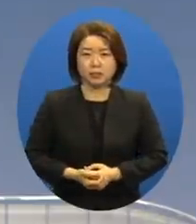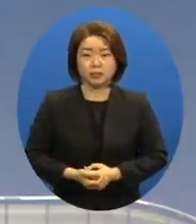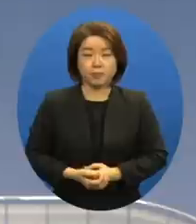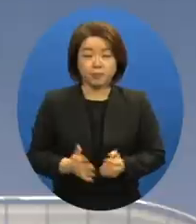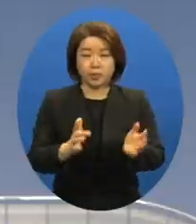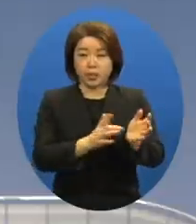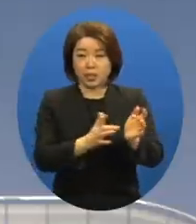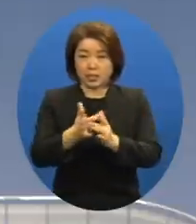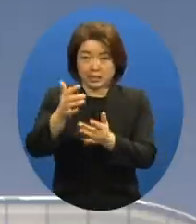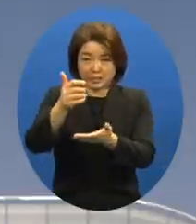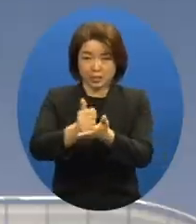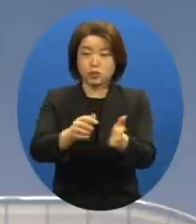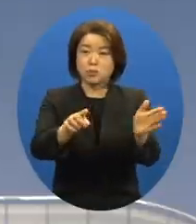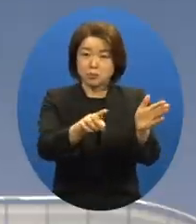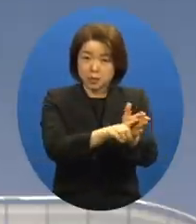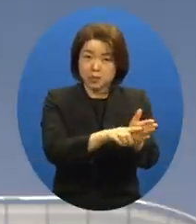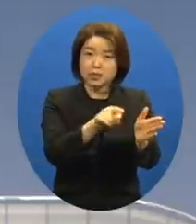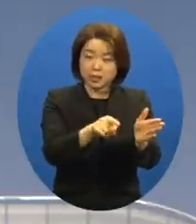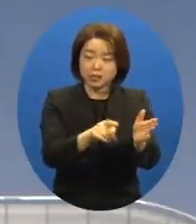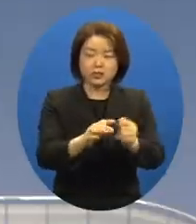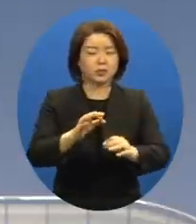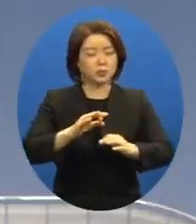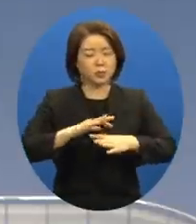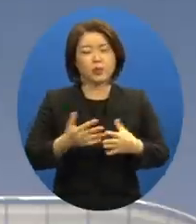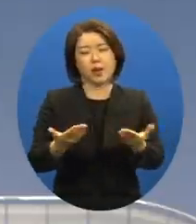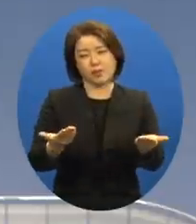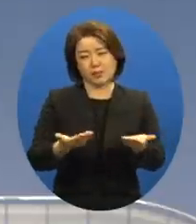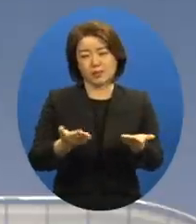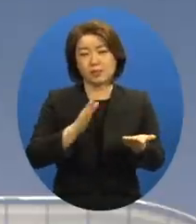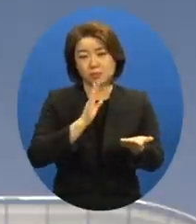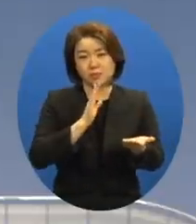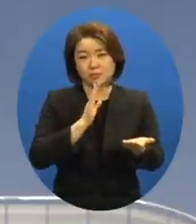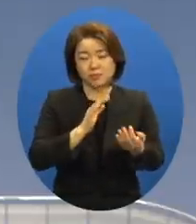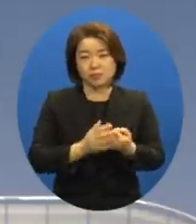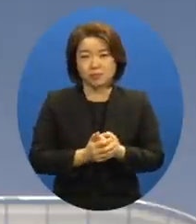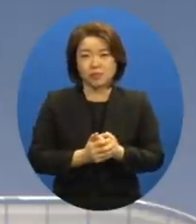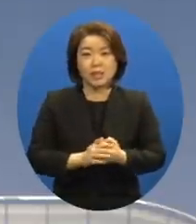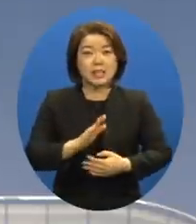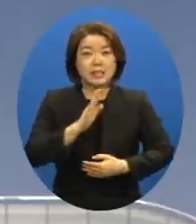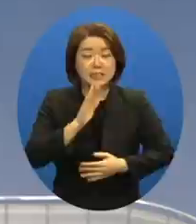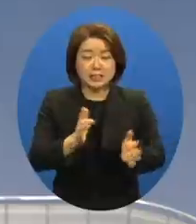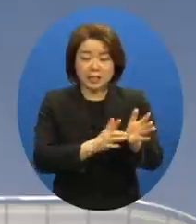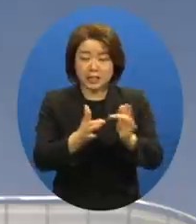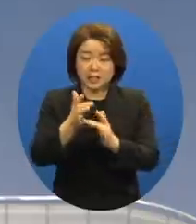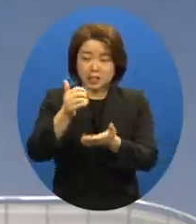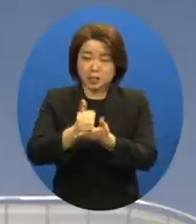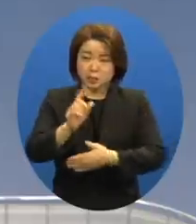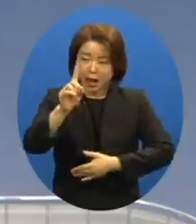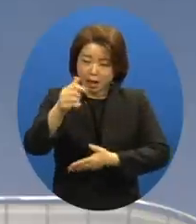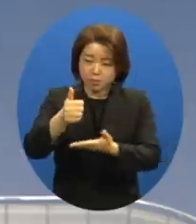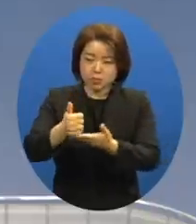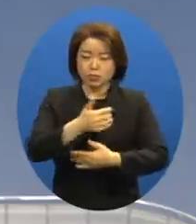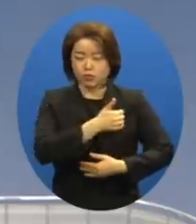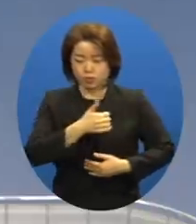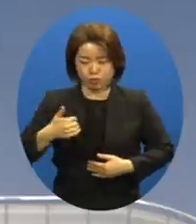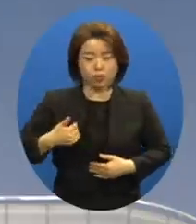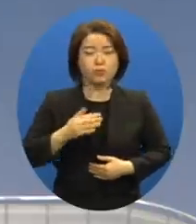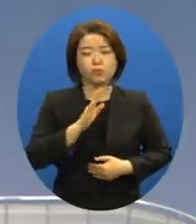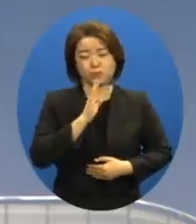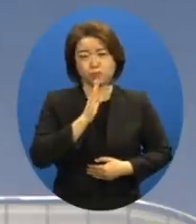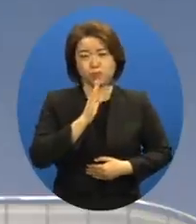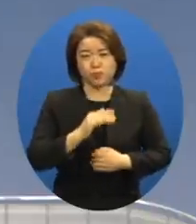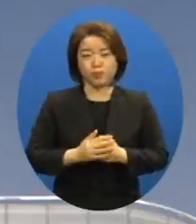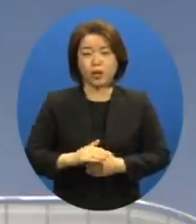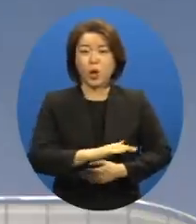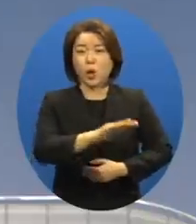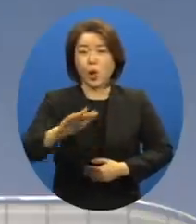예수님을 믿는다는 것은 정말 놀라운 일입니다 이 진짜 예수님 한 분이면 충분한 거예요 우리가